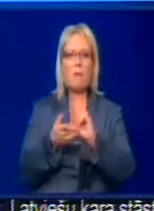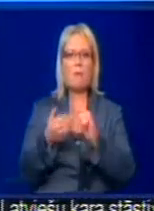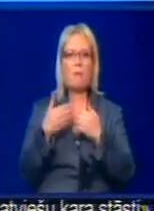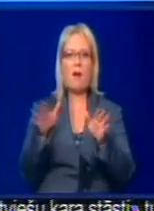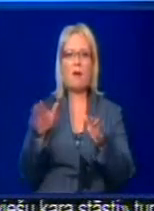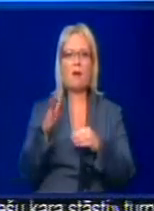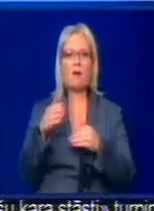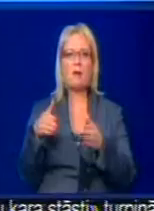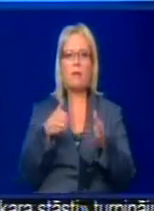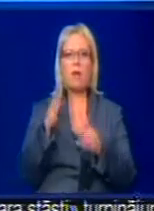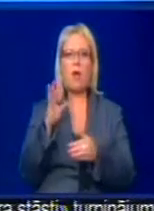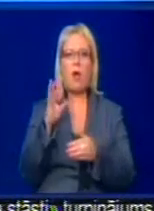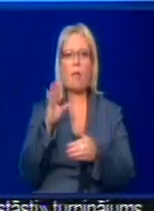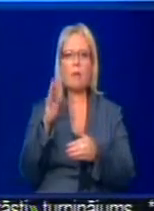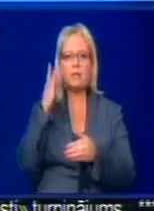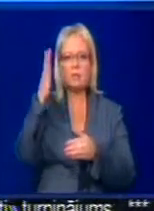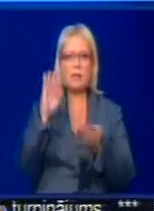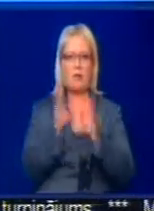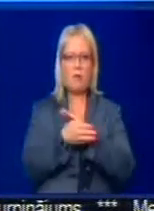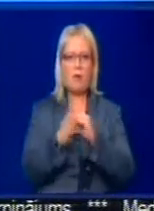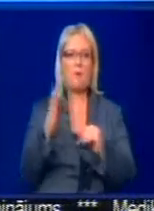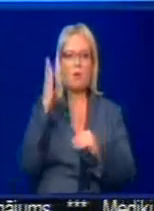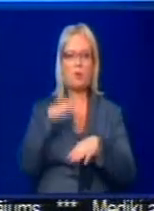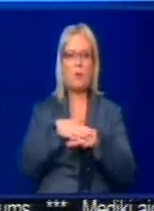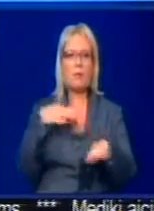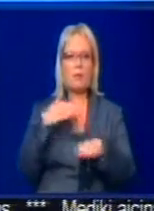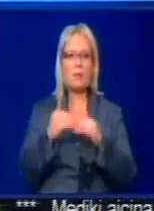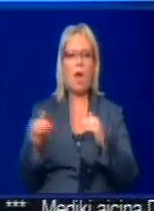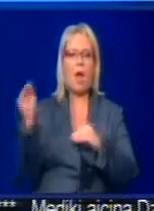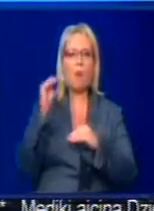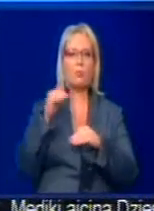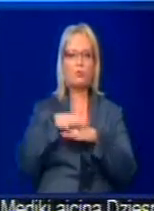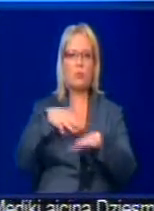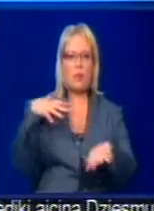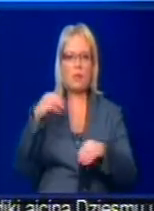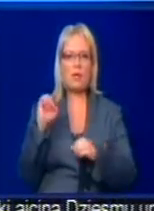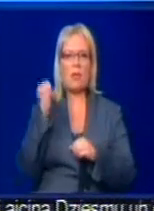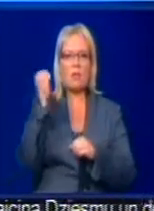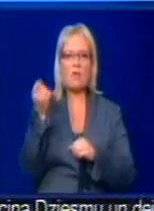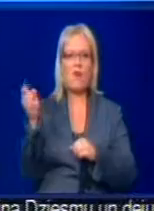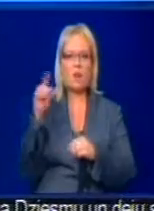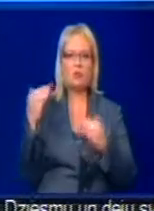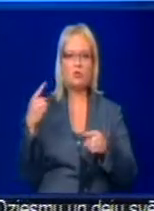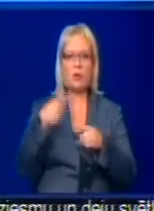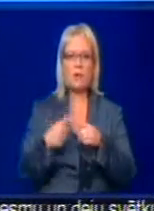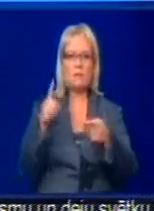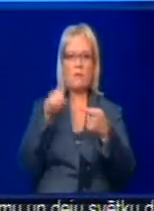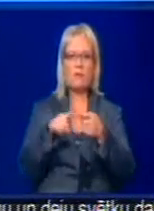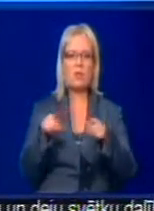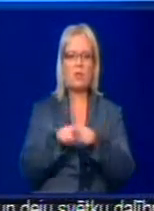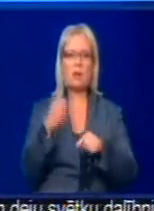sistēmu un paver ceļu Barack Obamas iecerētai reformai. Balsojumā parlamenta augšpalātā demokrātu vairākumam